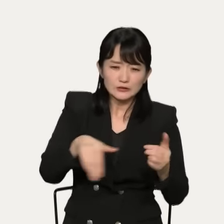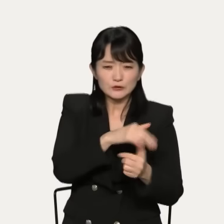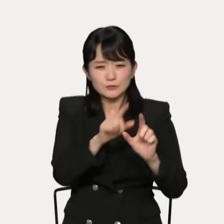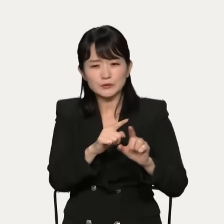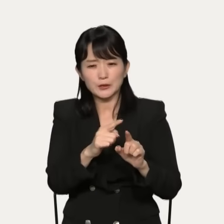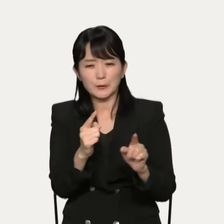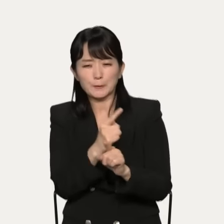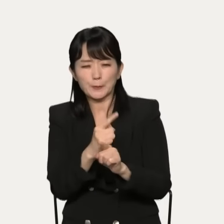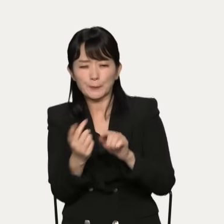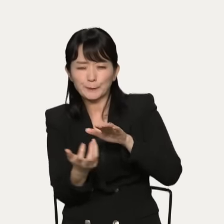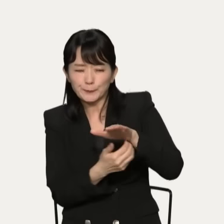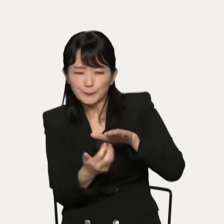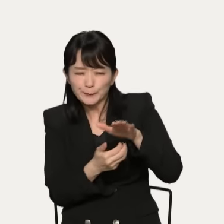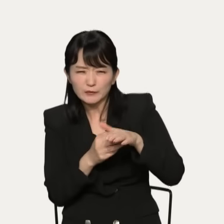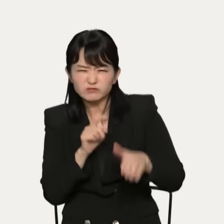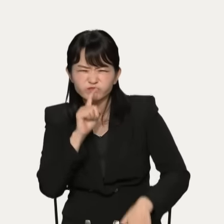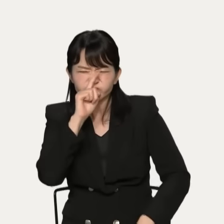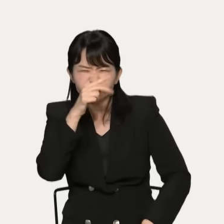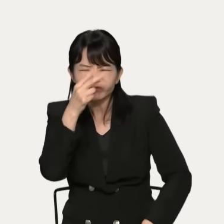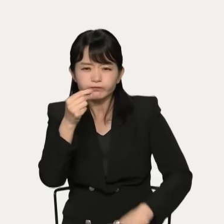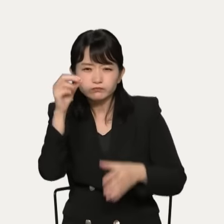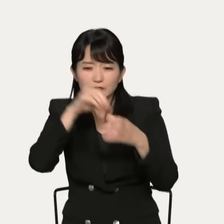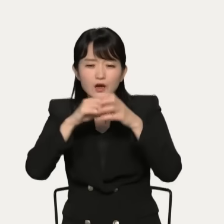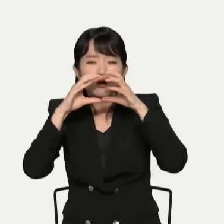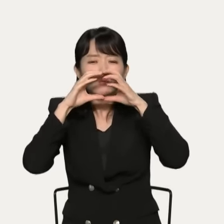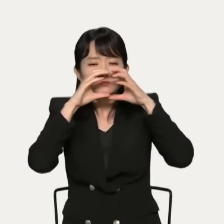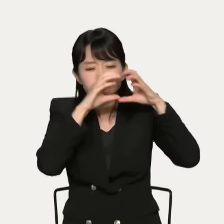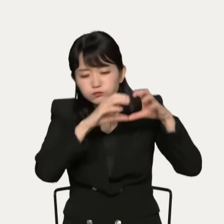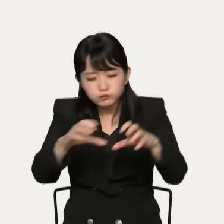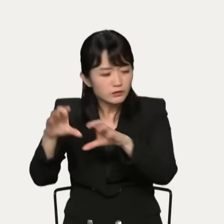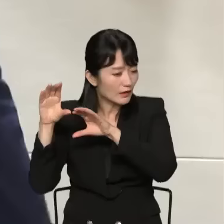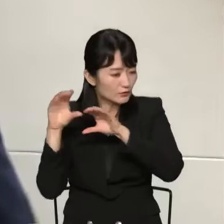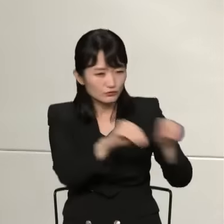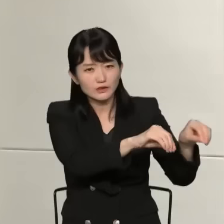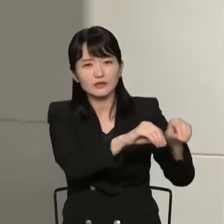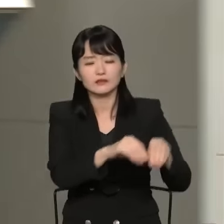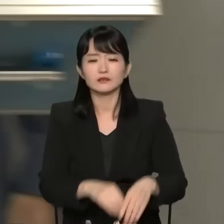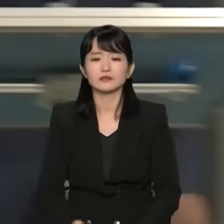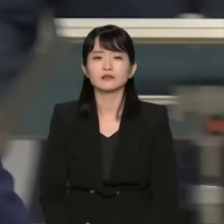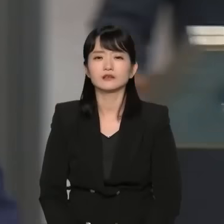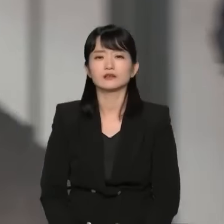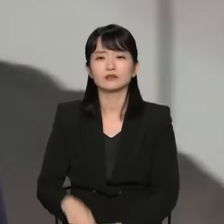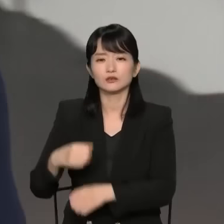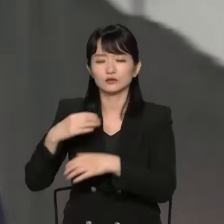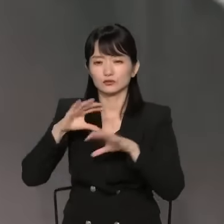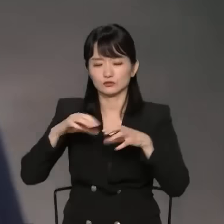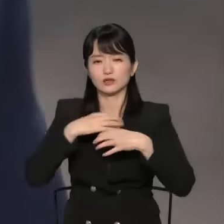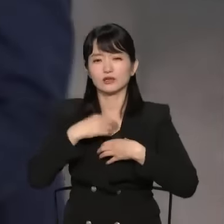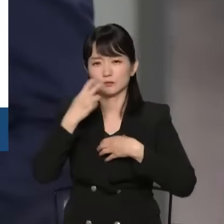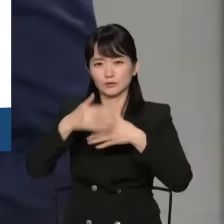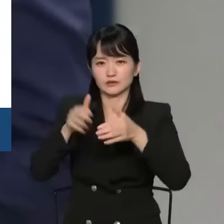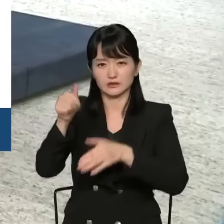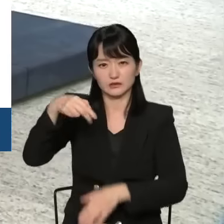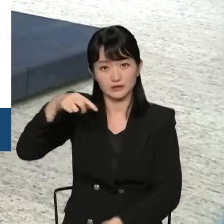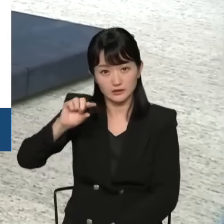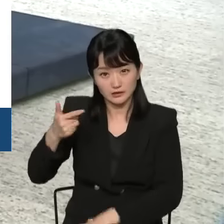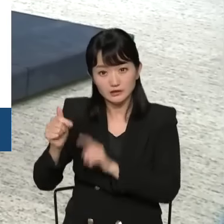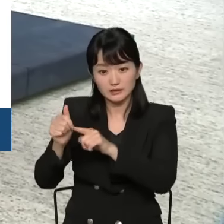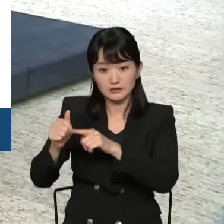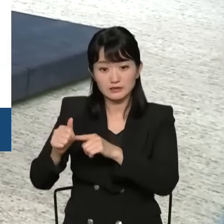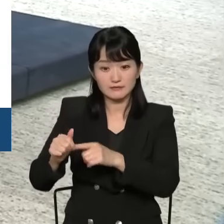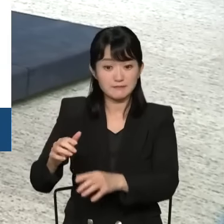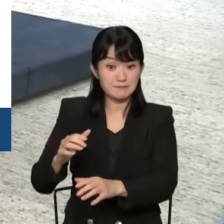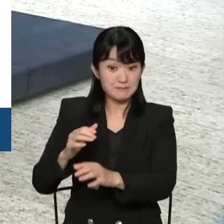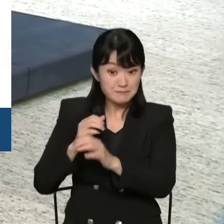꼼수라고 일축하며 오물쓰레기 풍선부터 중단하라고 했습니다. 신원식 국가안보실장도 북한이 자살을